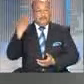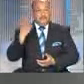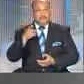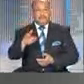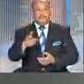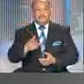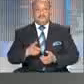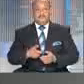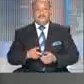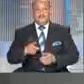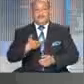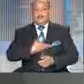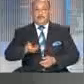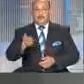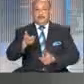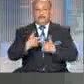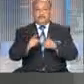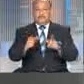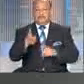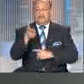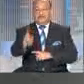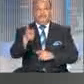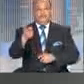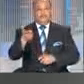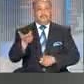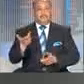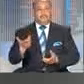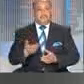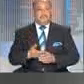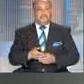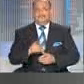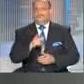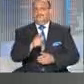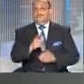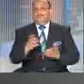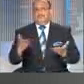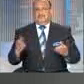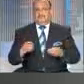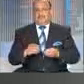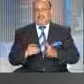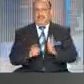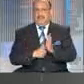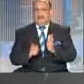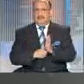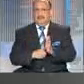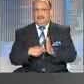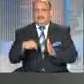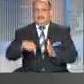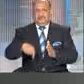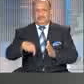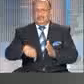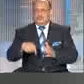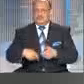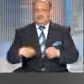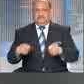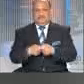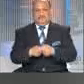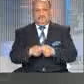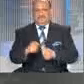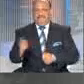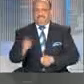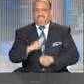مسروق ومحكوم ب 12 عام وموش كذا فهمتني، وحب يضرب الزملاء حب يقتلهم عند كيموت نورمال الزميل عادي. وزارة